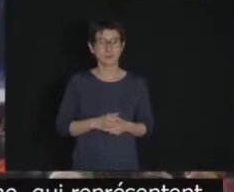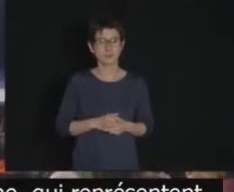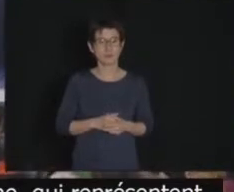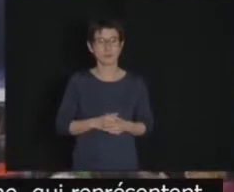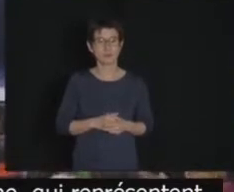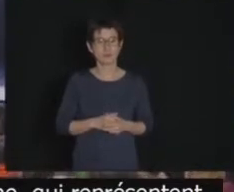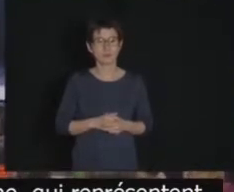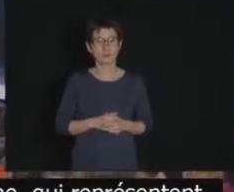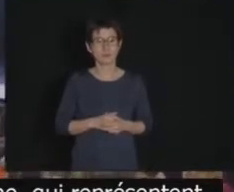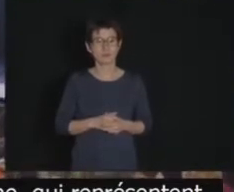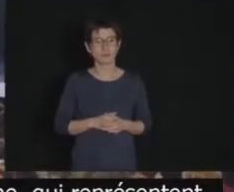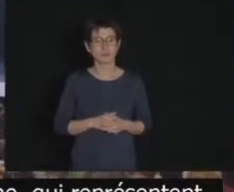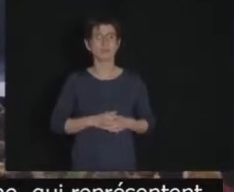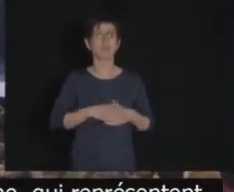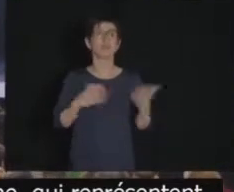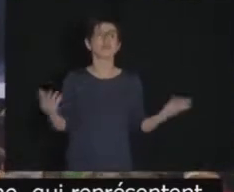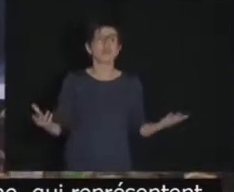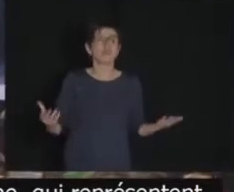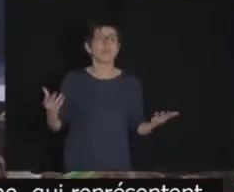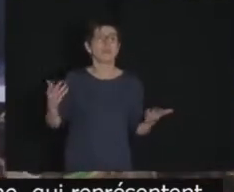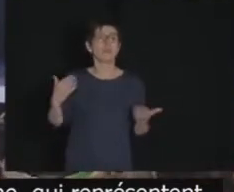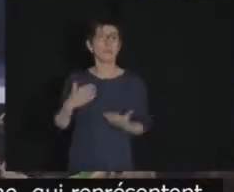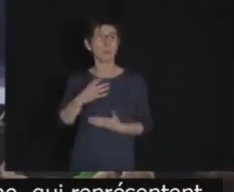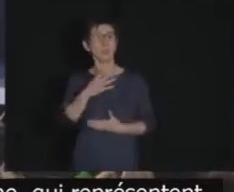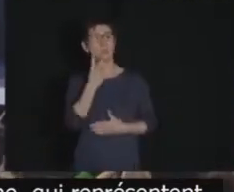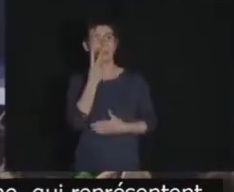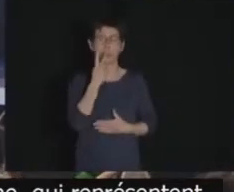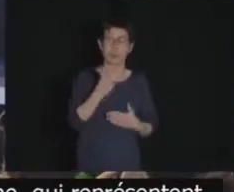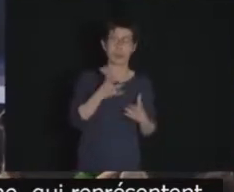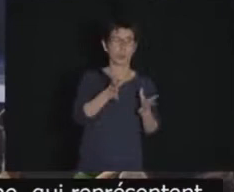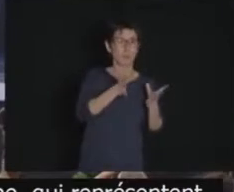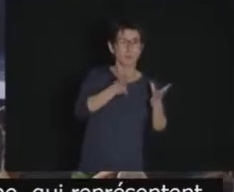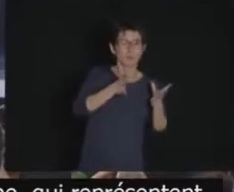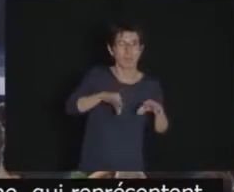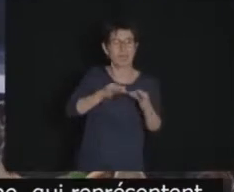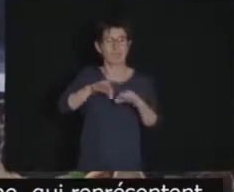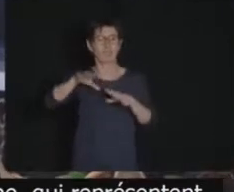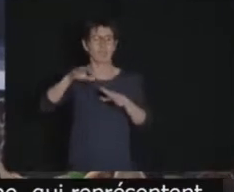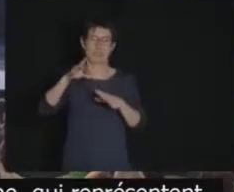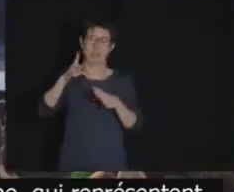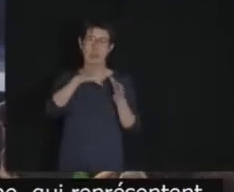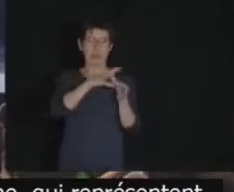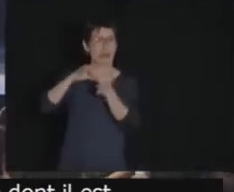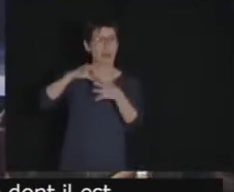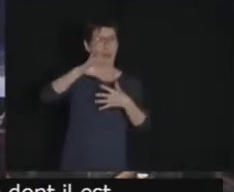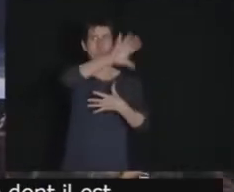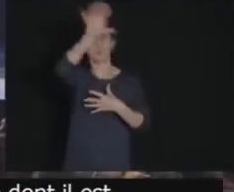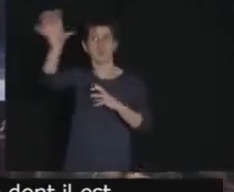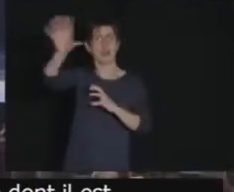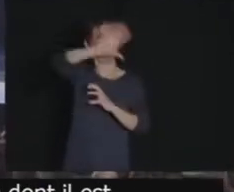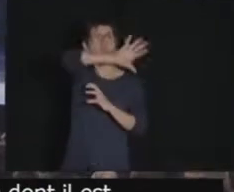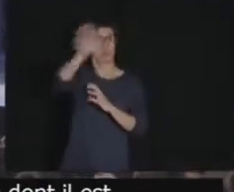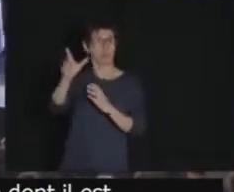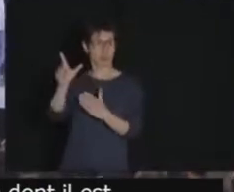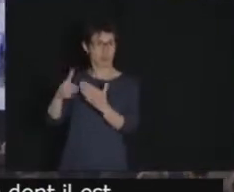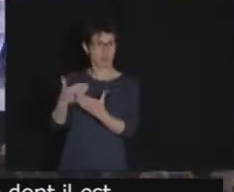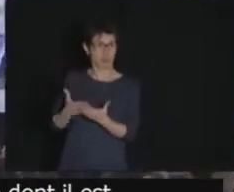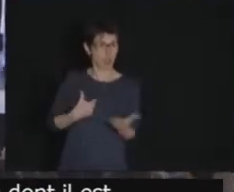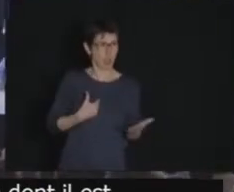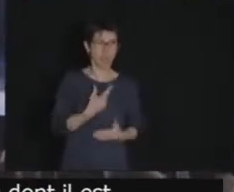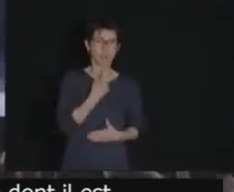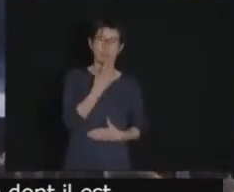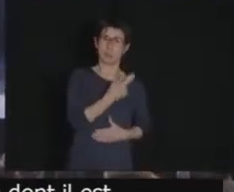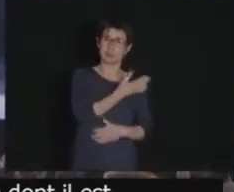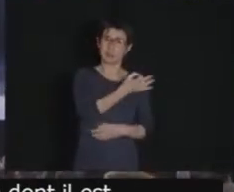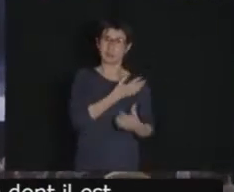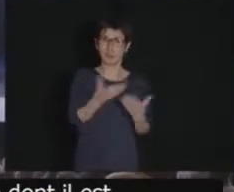puissances spatiales ont décidé qu'il était possible, contrairement aux accords que l'on a jusqu'à